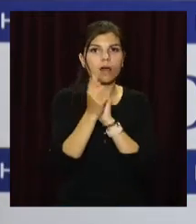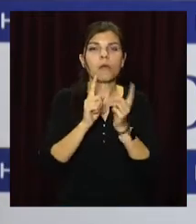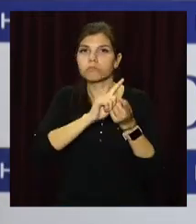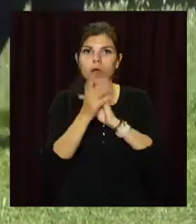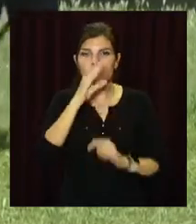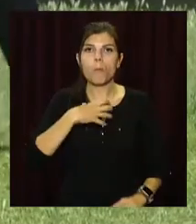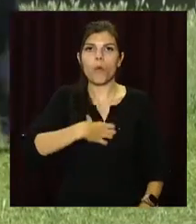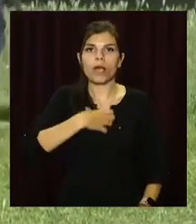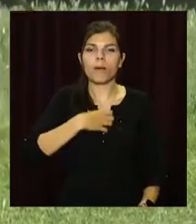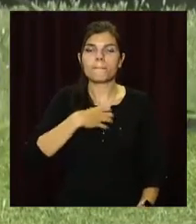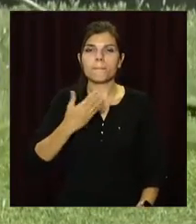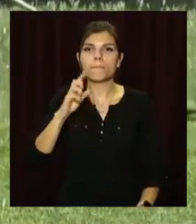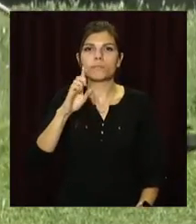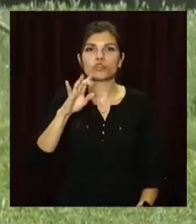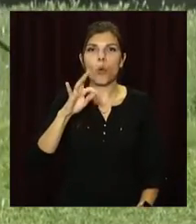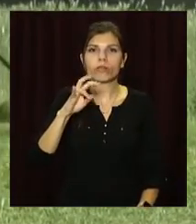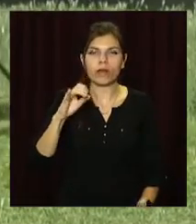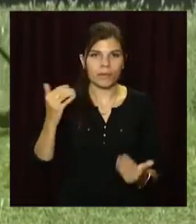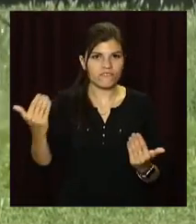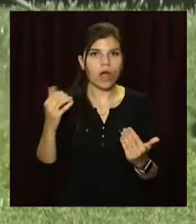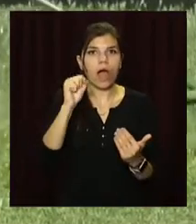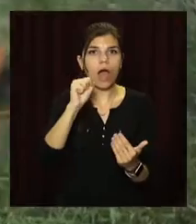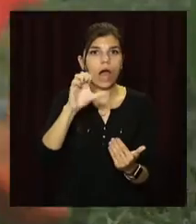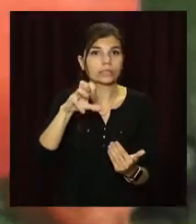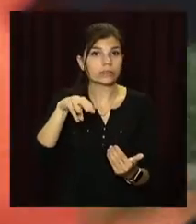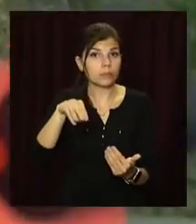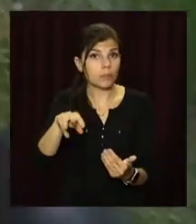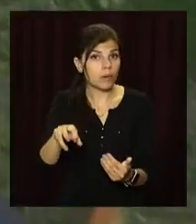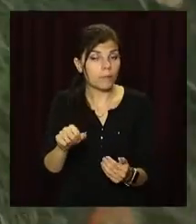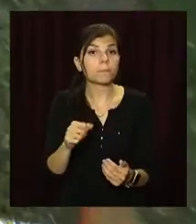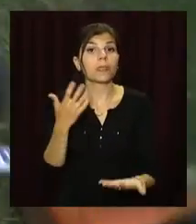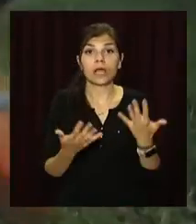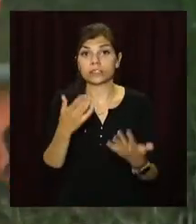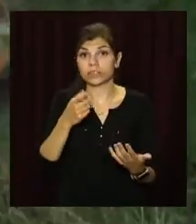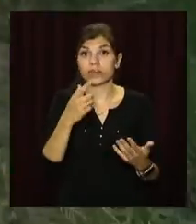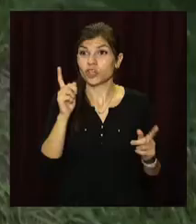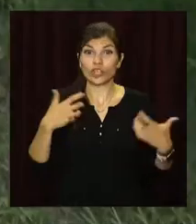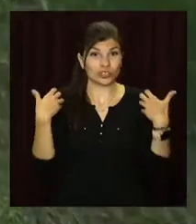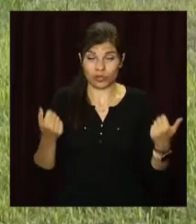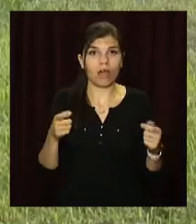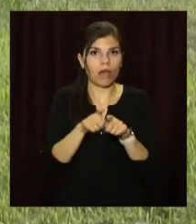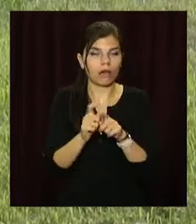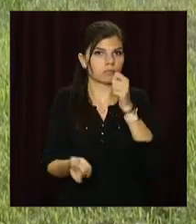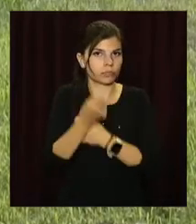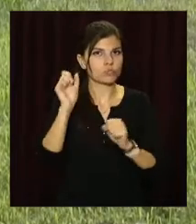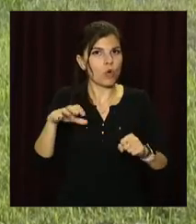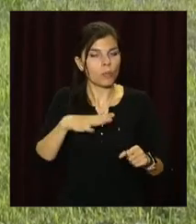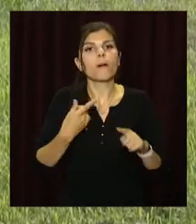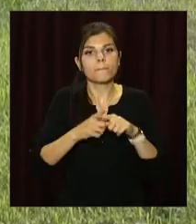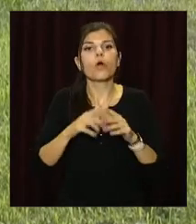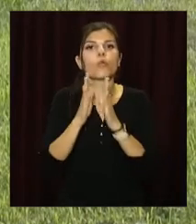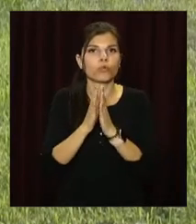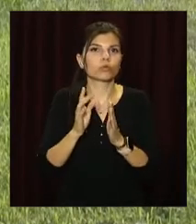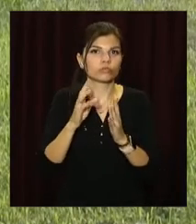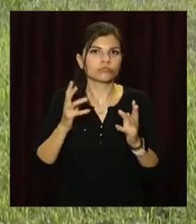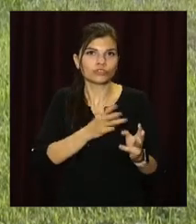бронхіальну астму. За словами комунальників, на великих площах вони змушені косити алергенну траву. А от власникам присадибних ділянок радять виривати її